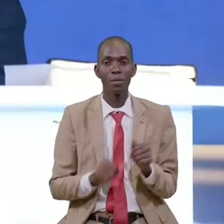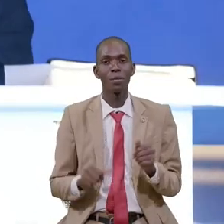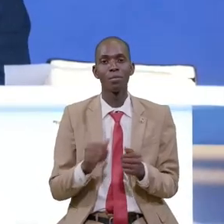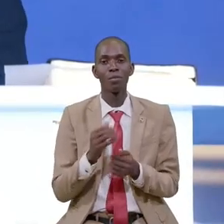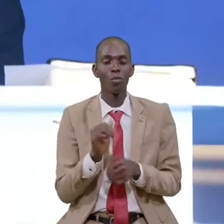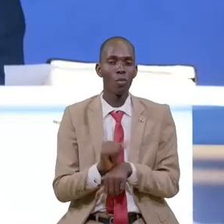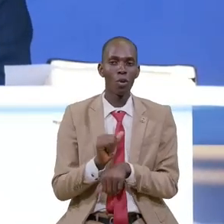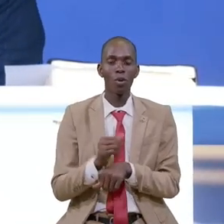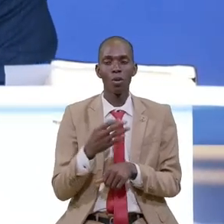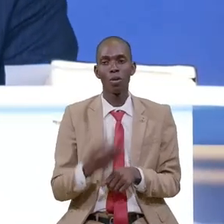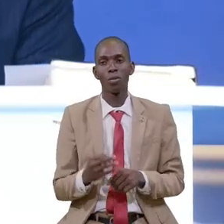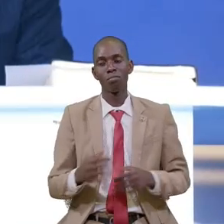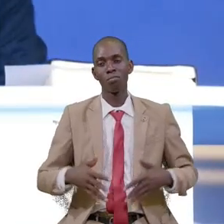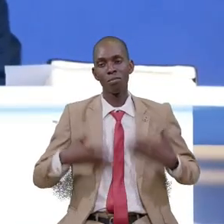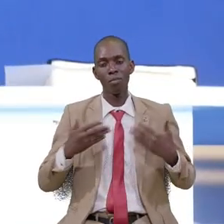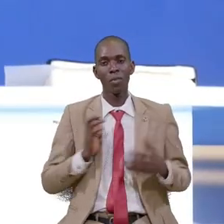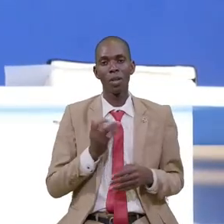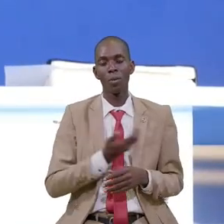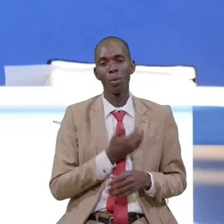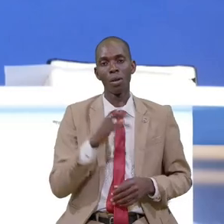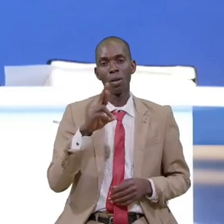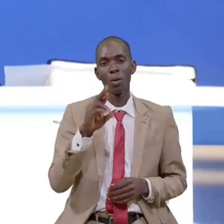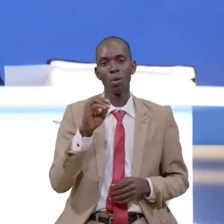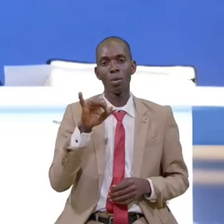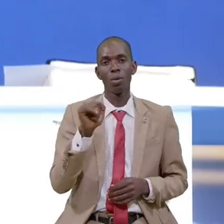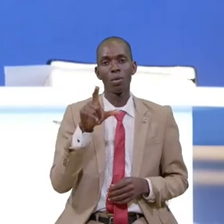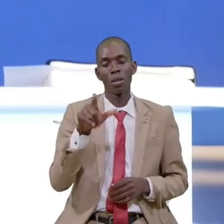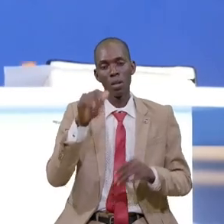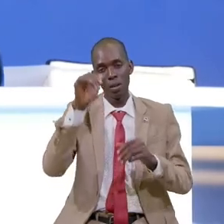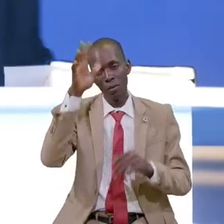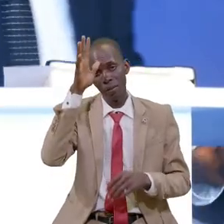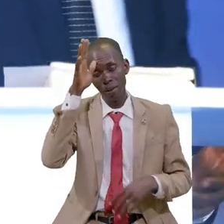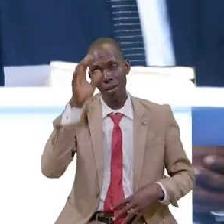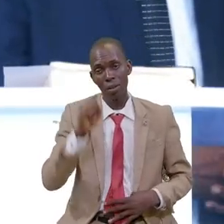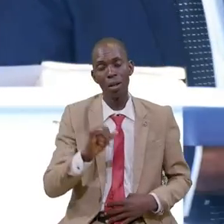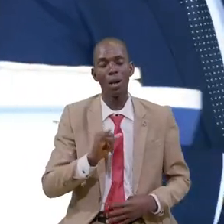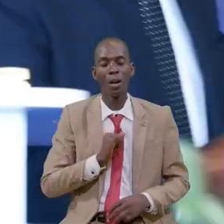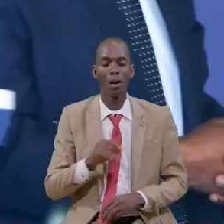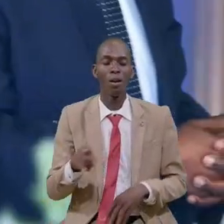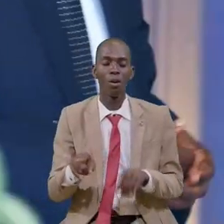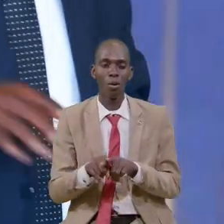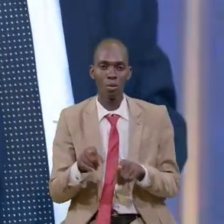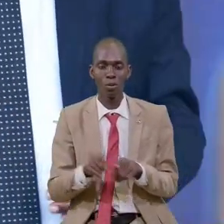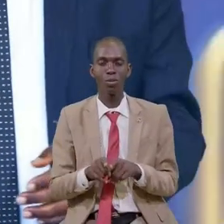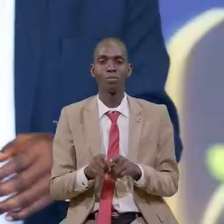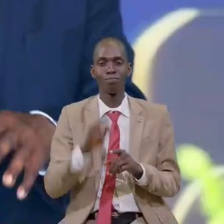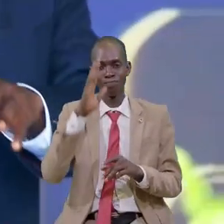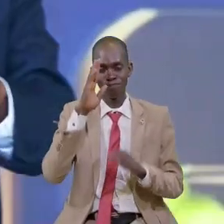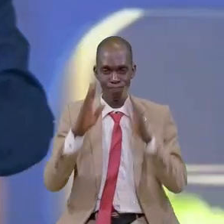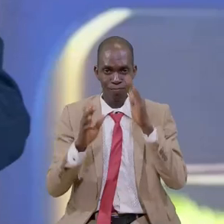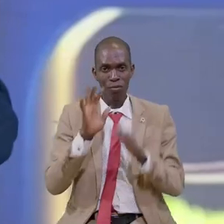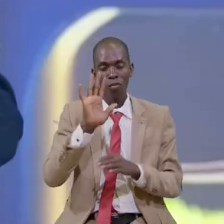de tous les secteurs de la société, nos majestés, et nous apprécions